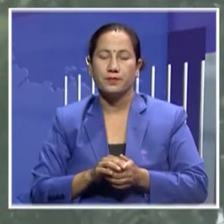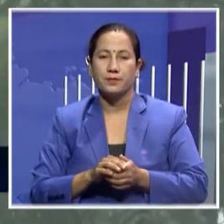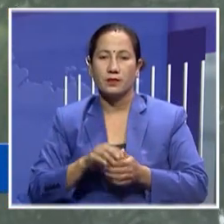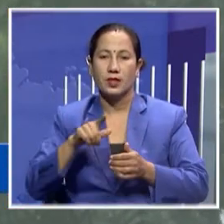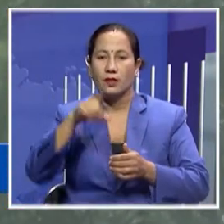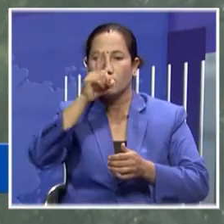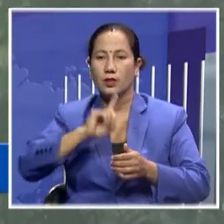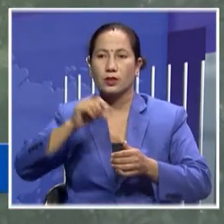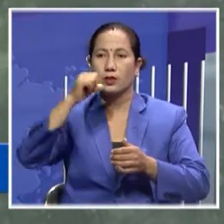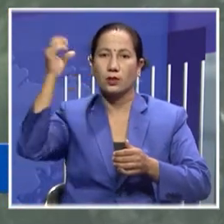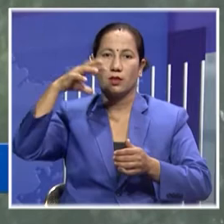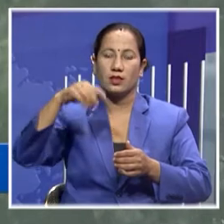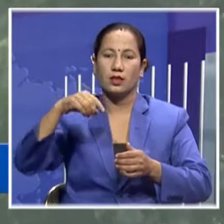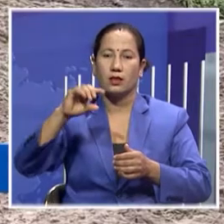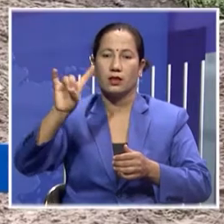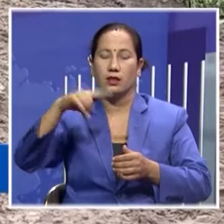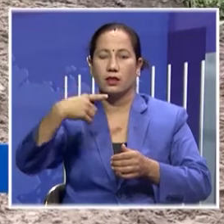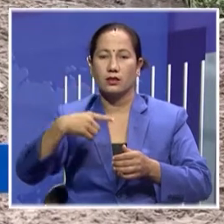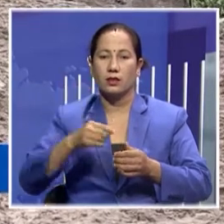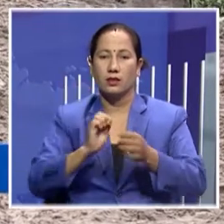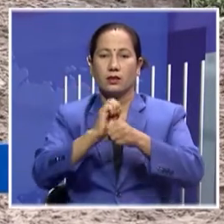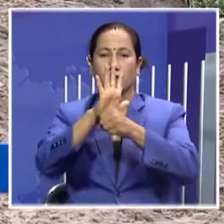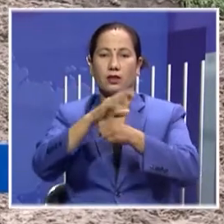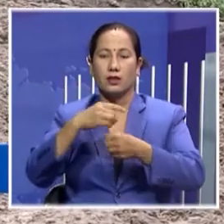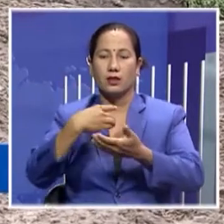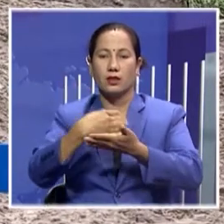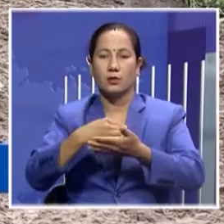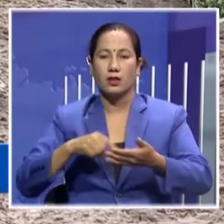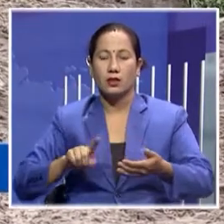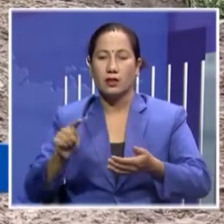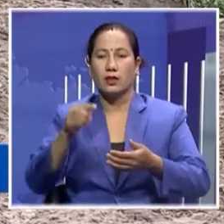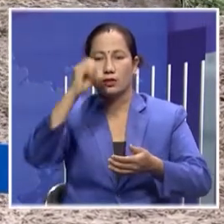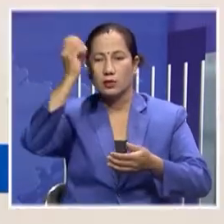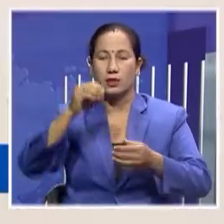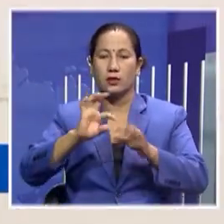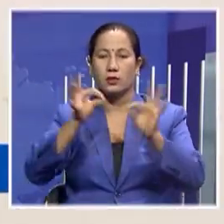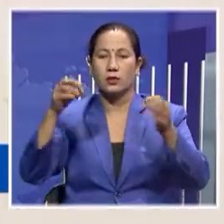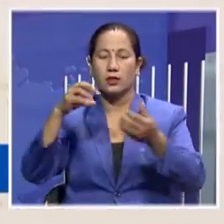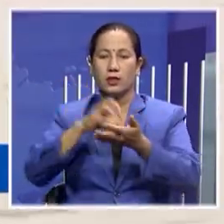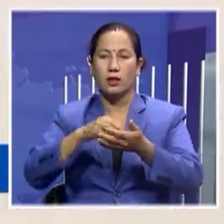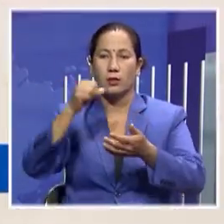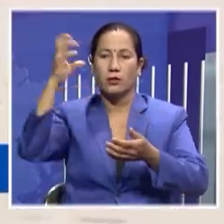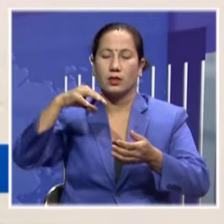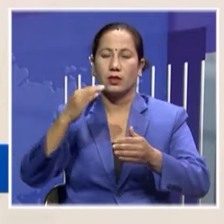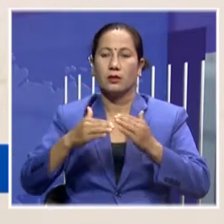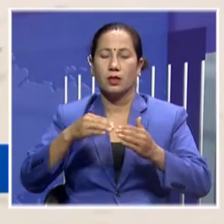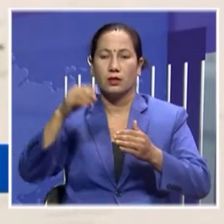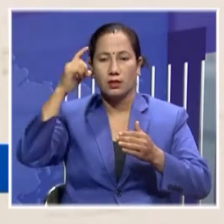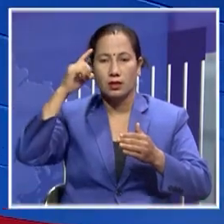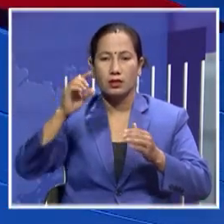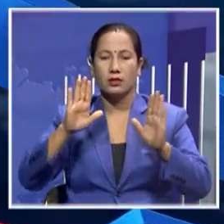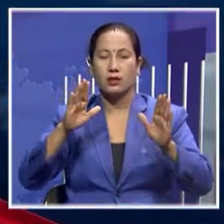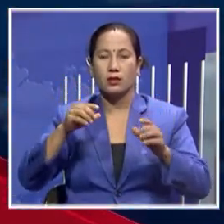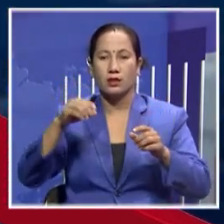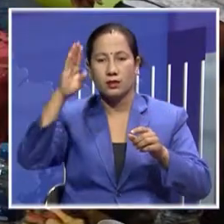यो वर्षको मनसुनी वर्षा अझै सक्रिय, लुम्बिनी कर्णाली र सुदूरपश्चिमका विभिन्न भेगमा भारी वर्षाको सम्भावना, सतर्क रहन सरकारको